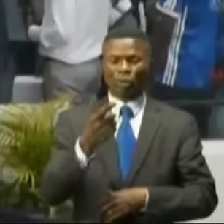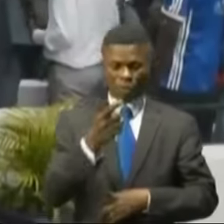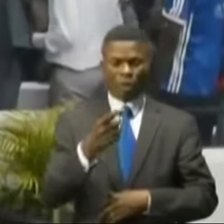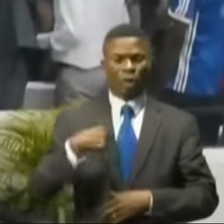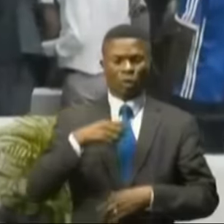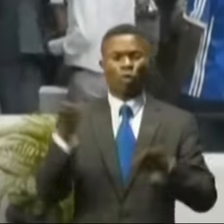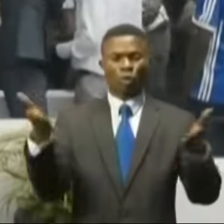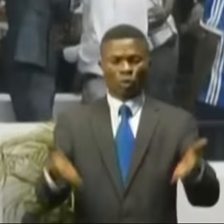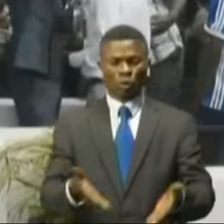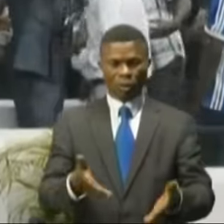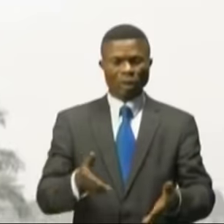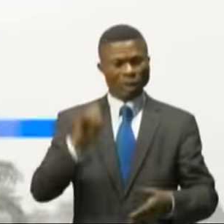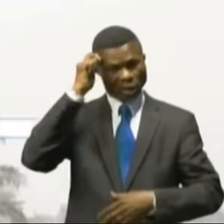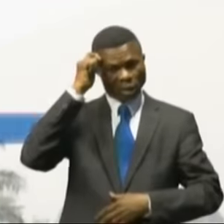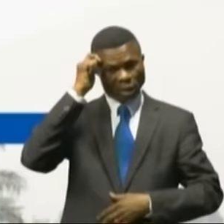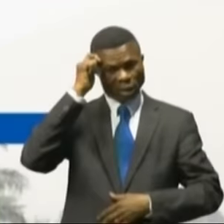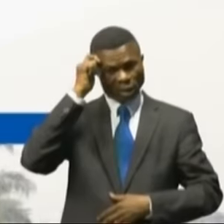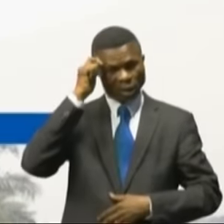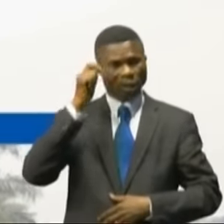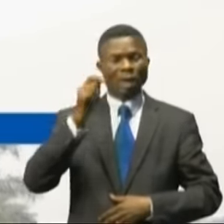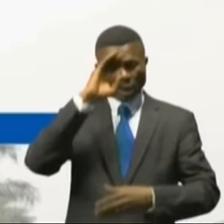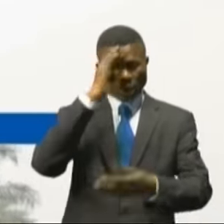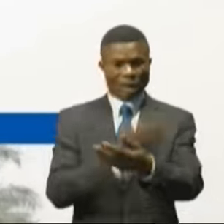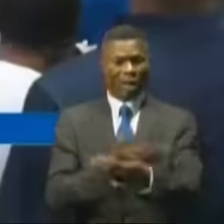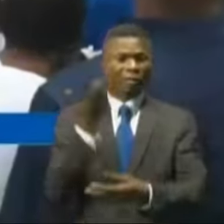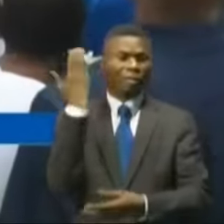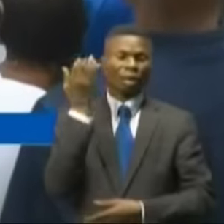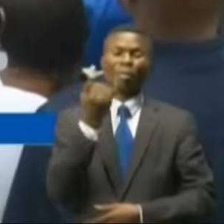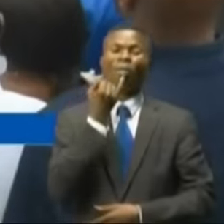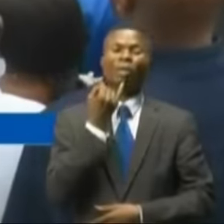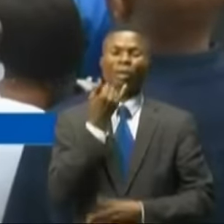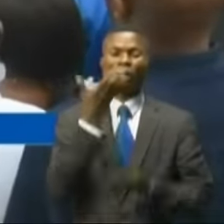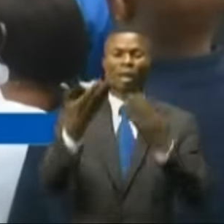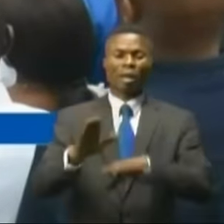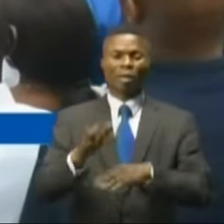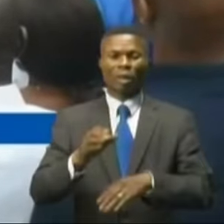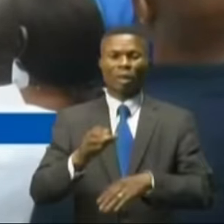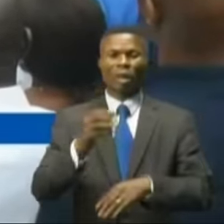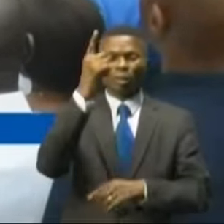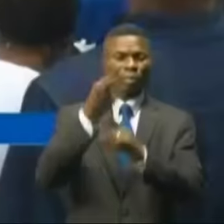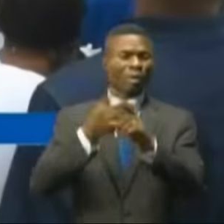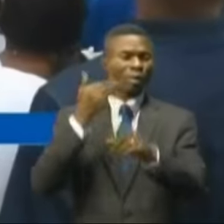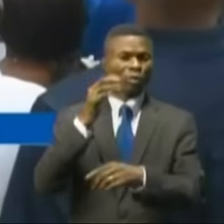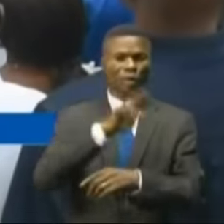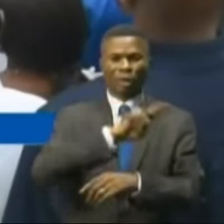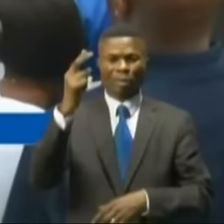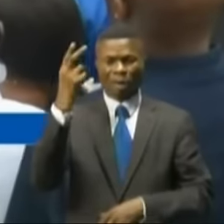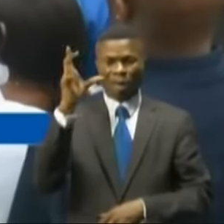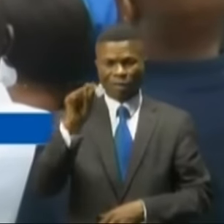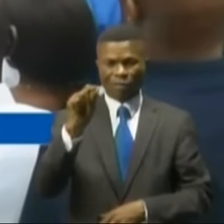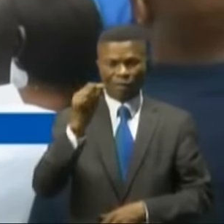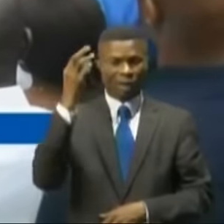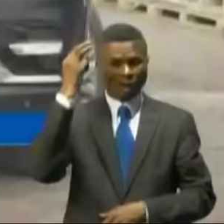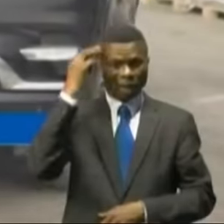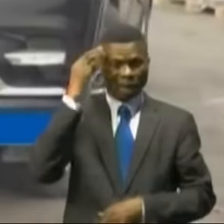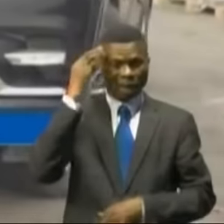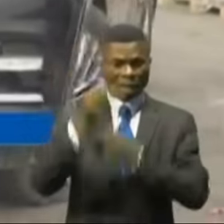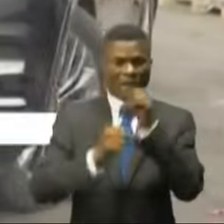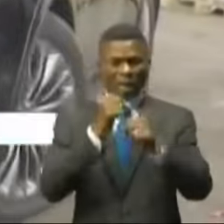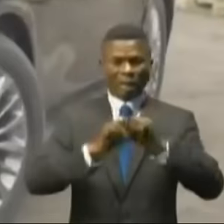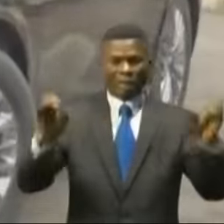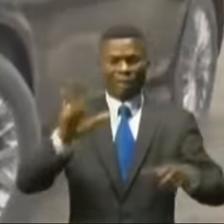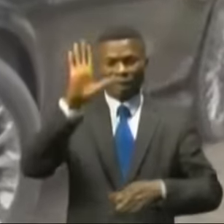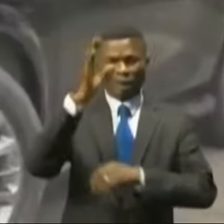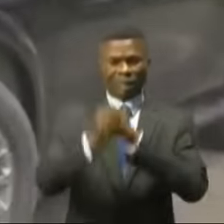sommes là. Pour rappel, Logi Gizenga s'est éteint le 1er juin 2020 à Kinshasa, à l'âge de 55 ans,